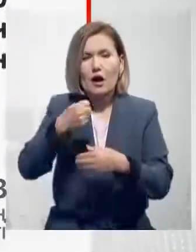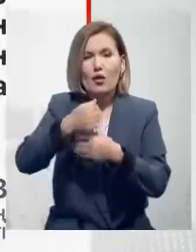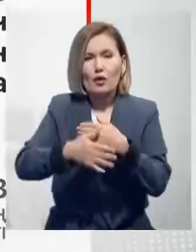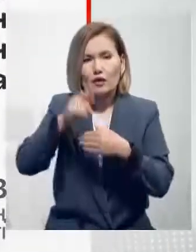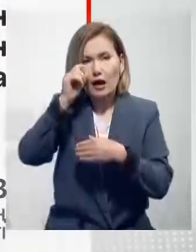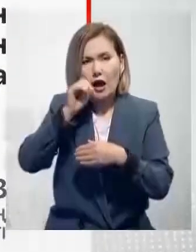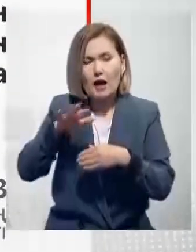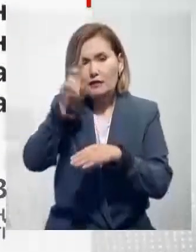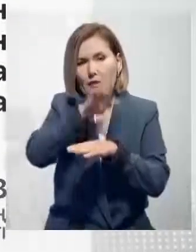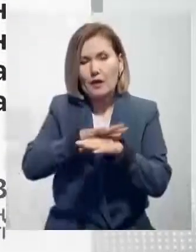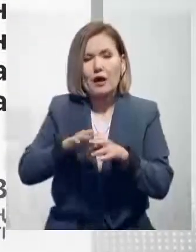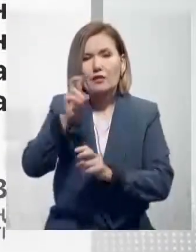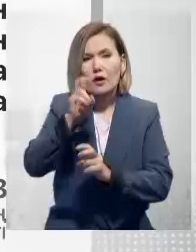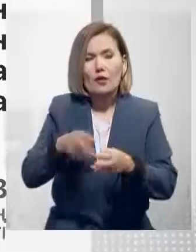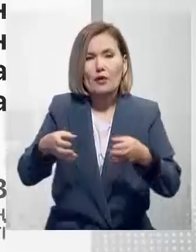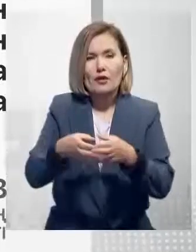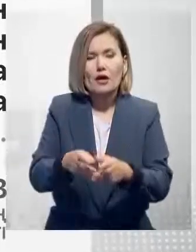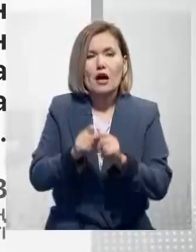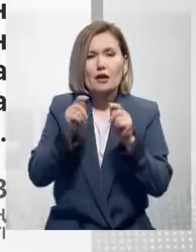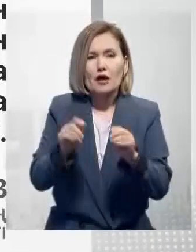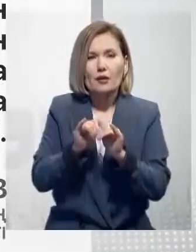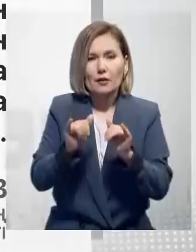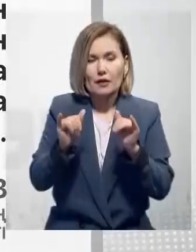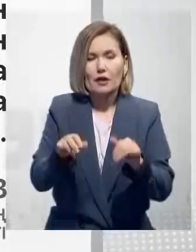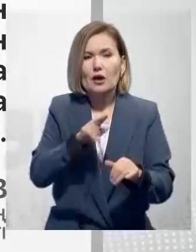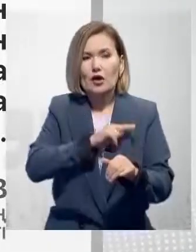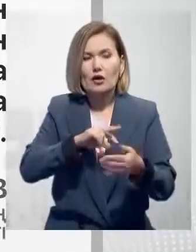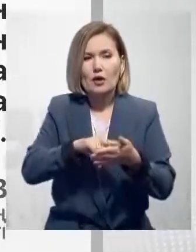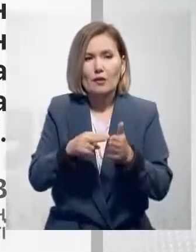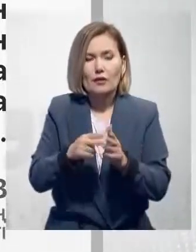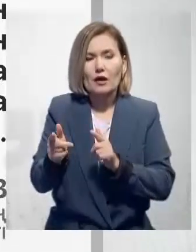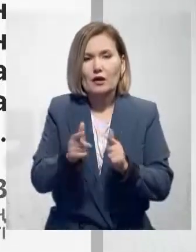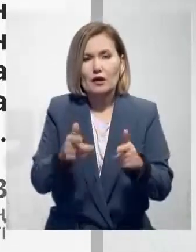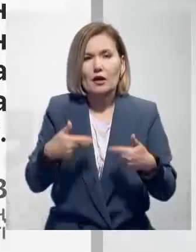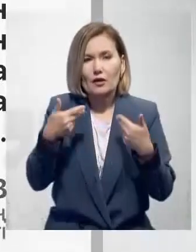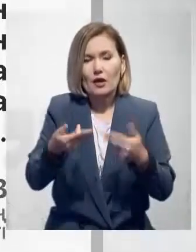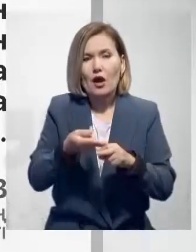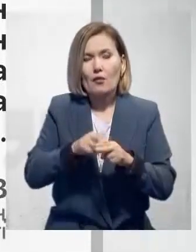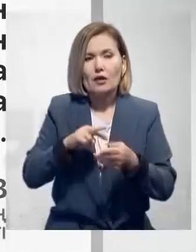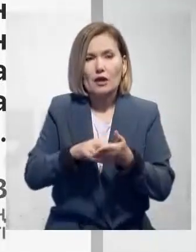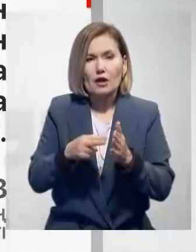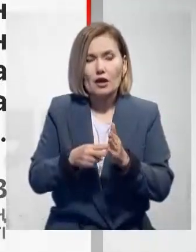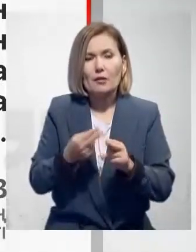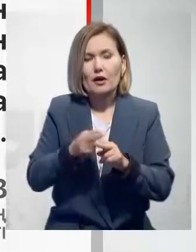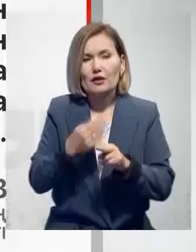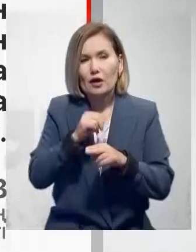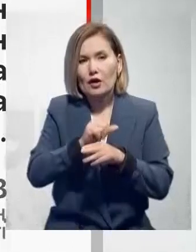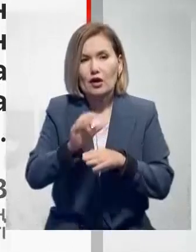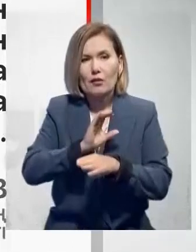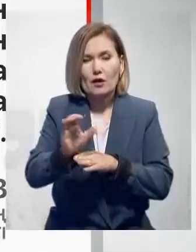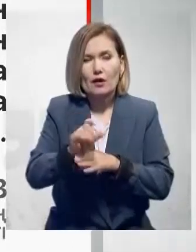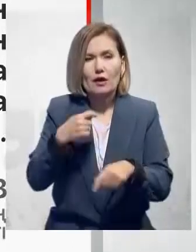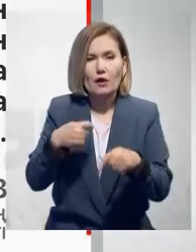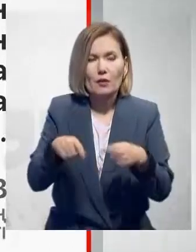Азия мемлекеттерінің өнеркәсіптік кооперациясын дамыту жөніндегі іс-қимыл жоспарын әзірлеуді ұсынамын. Бұл жоспар тауарлардың жекелеген түрлерін